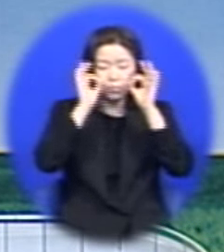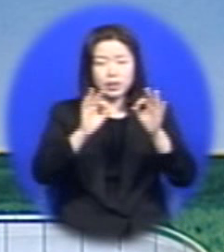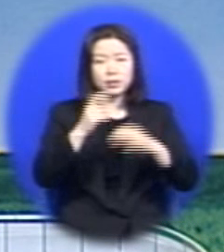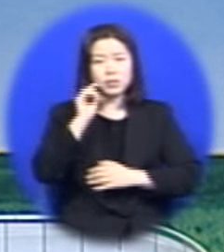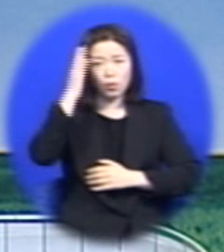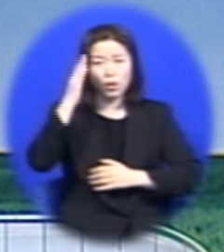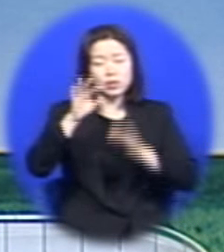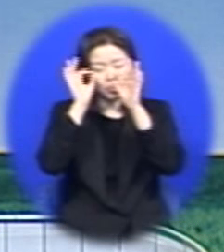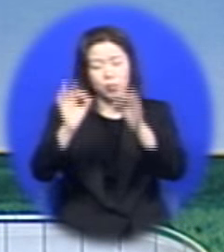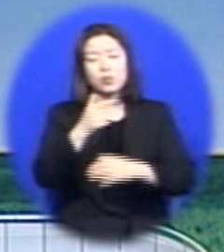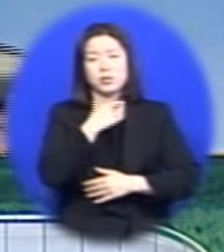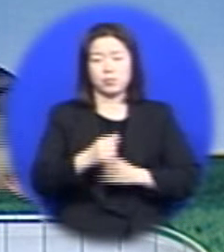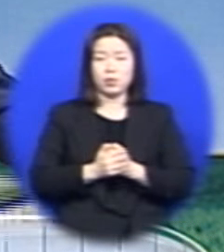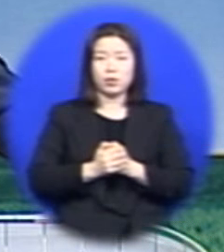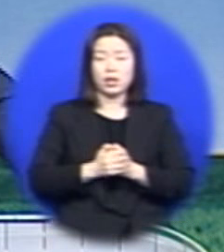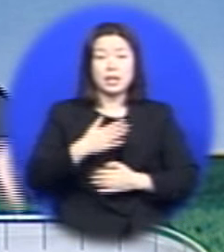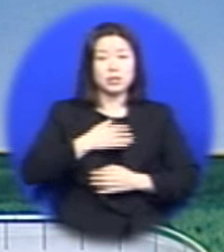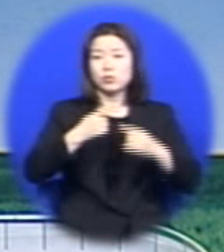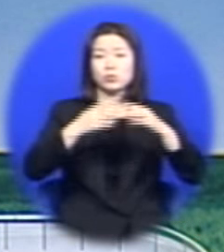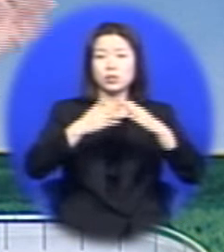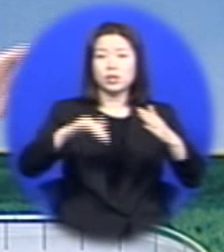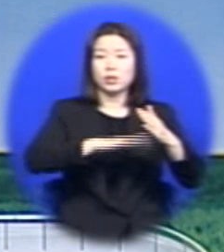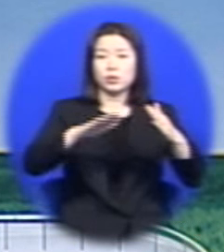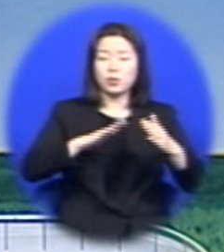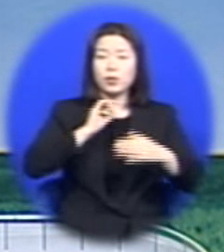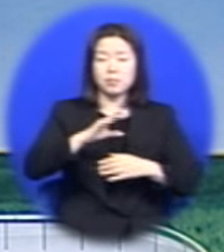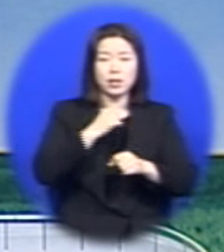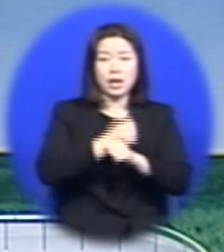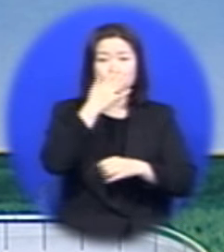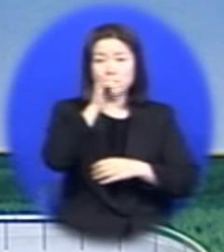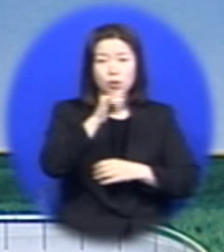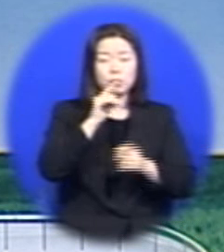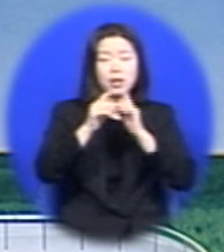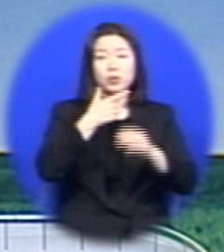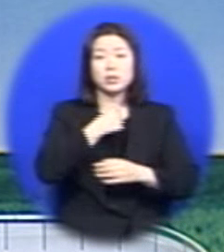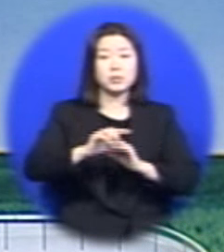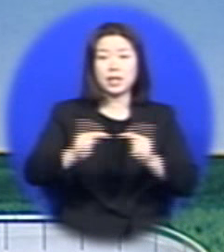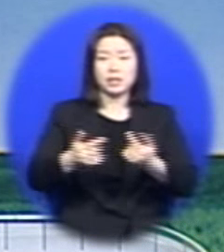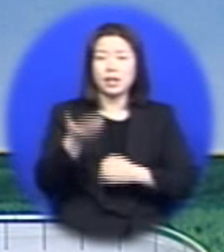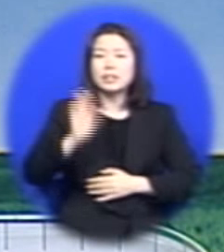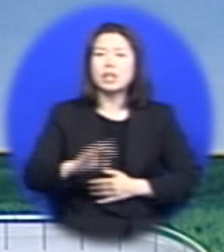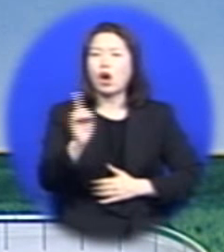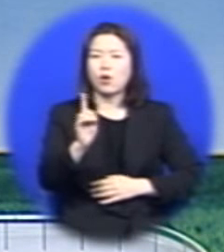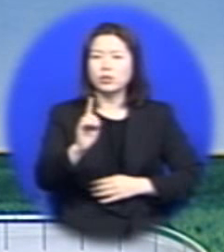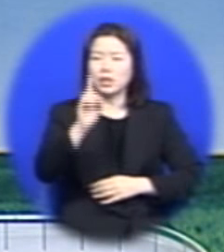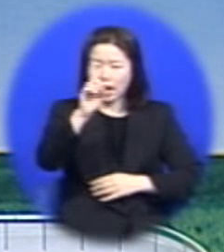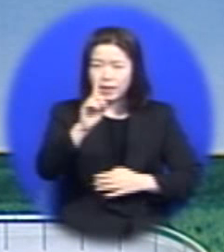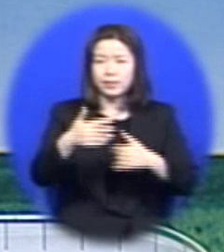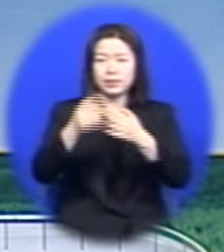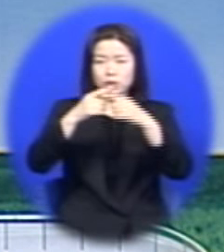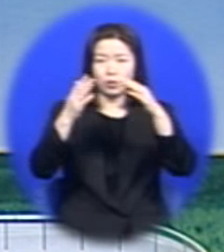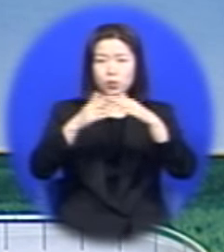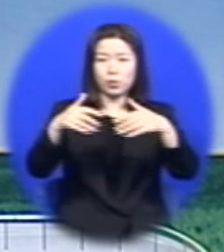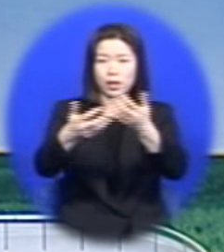싶은 거예요. 저는 우리 교회만 그렇게 할 수 있다고 말하고 싶지 않아요. 그런데 어느 한 교회라도 제대로 한번